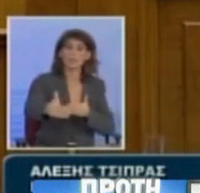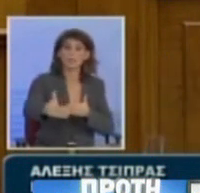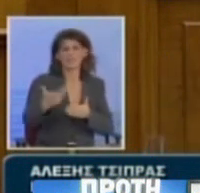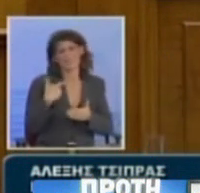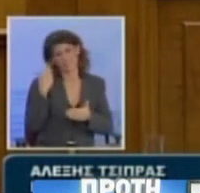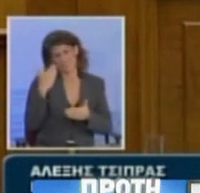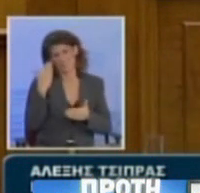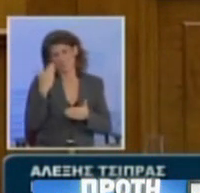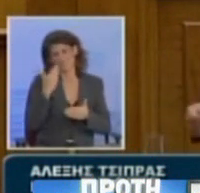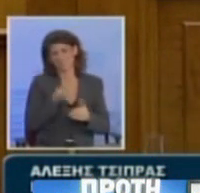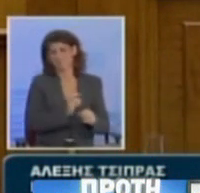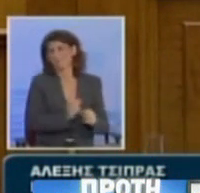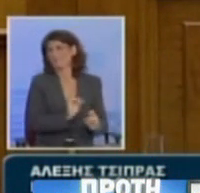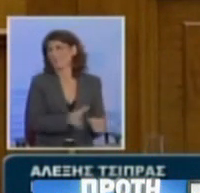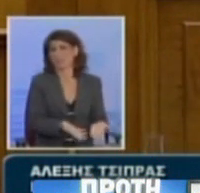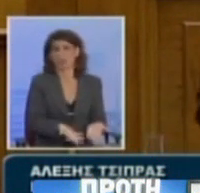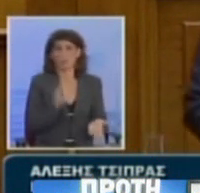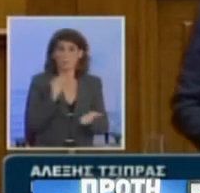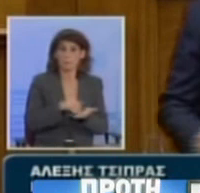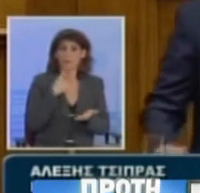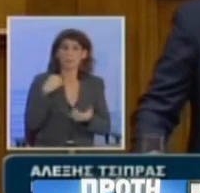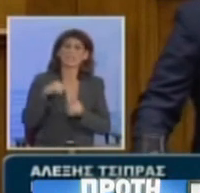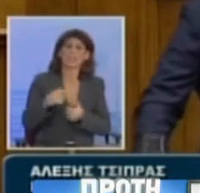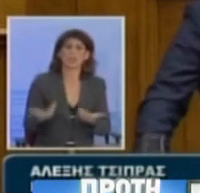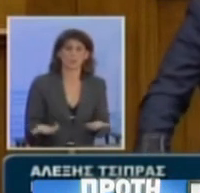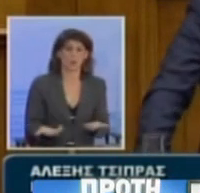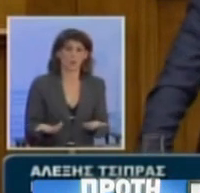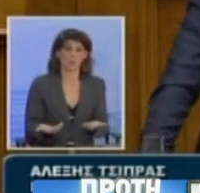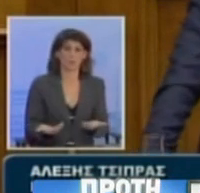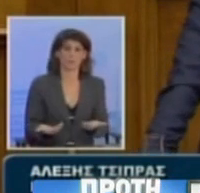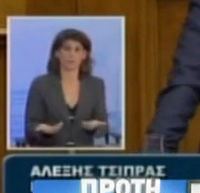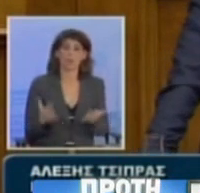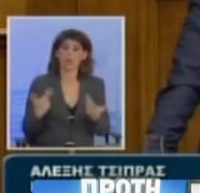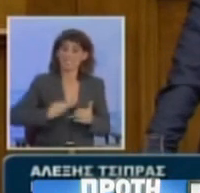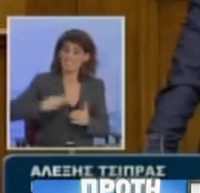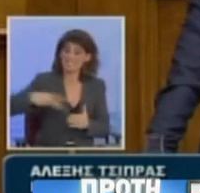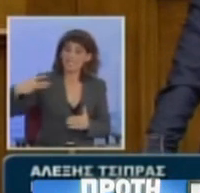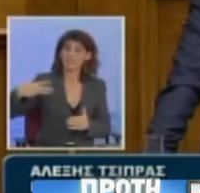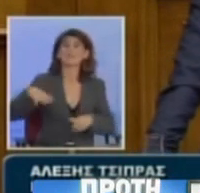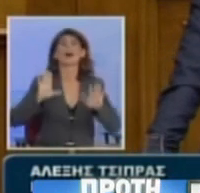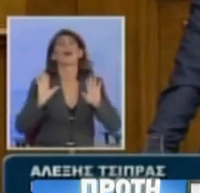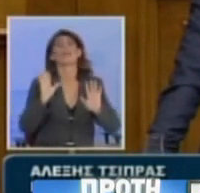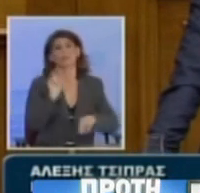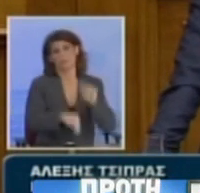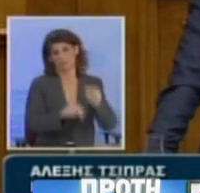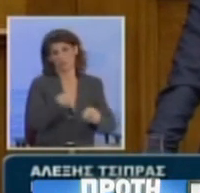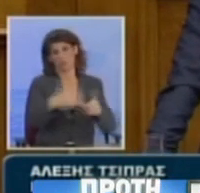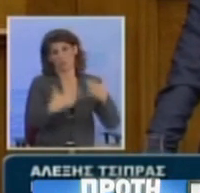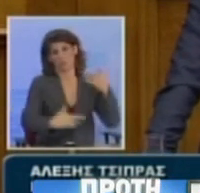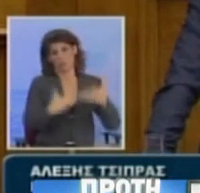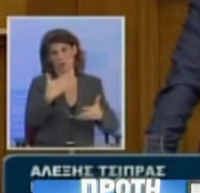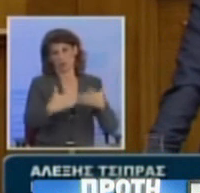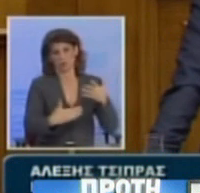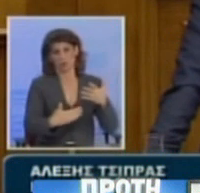περιττό να επαναλάβω κλείνοντας το στερεότυπο πως ο ΣΥΡΙΖΑ καταψηφίζει αυτόν τον